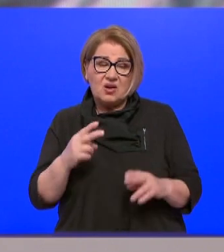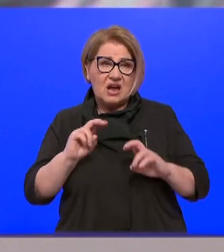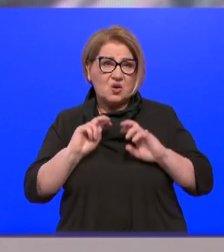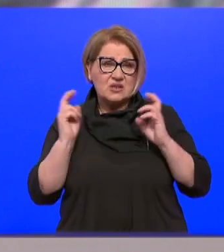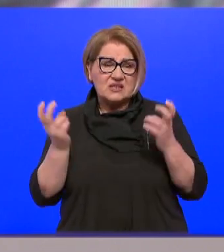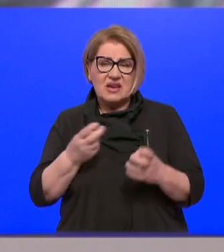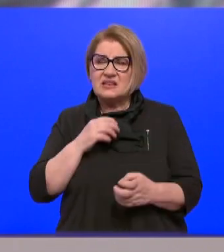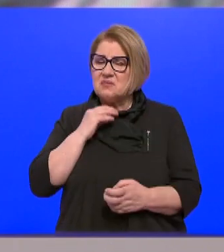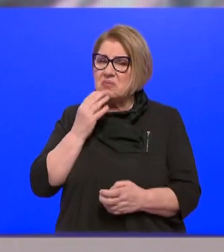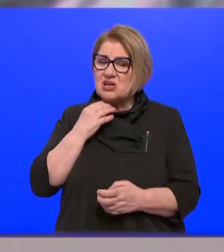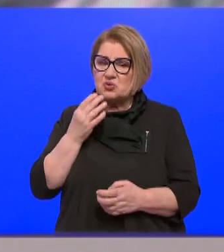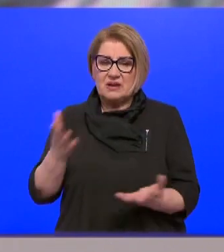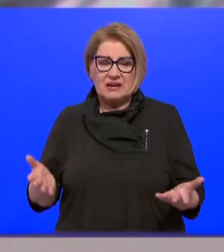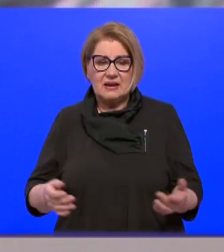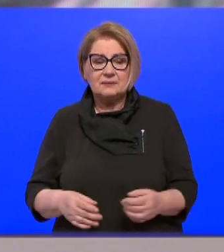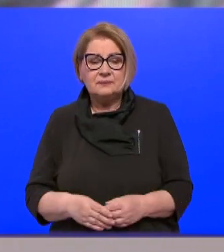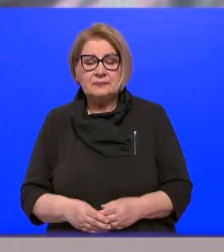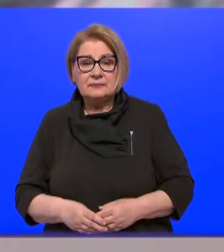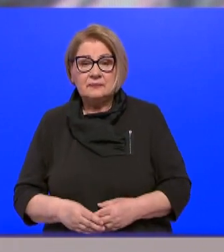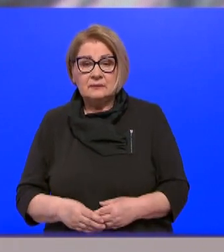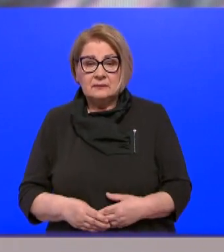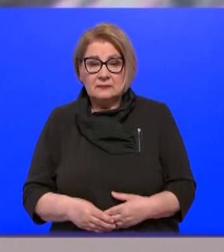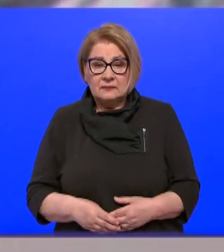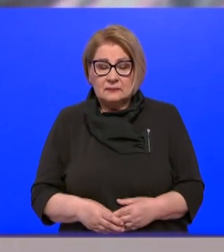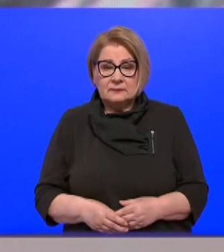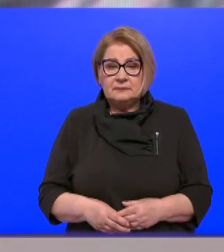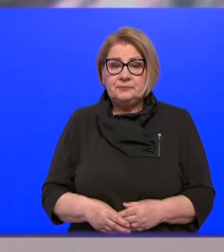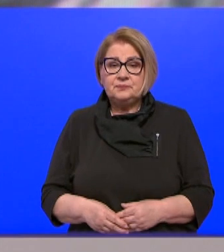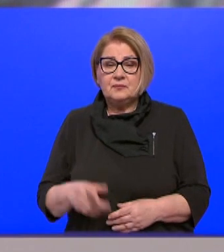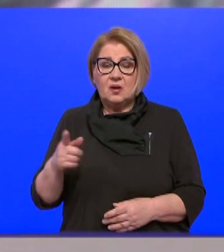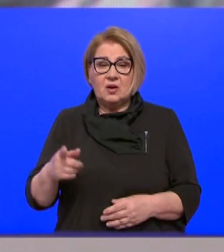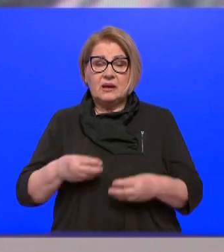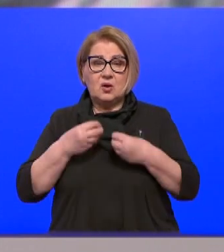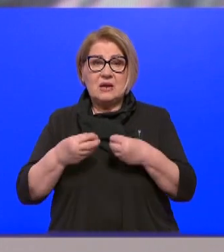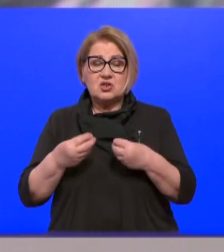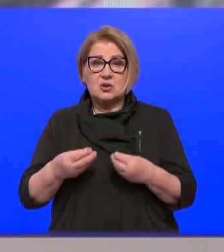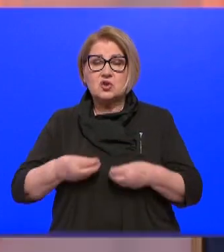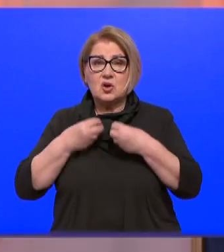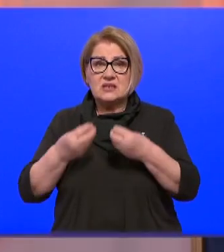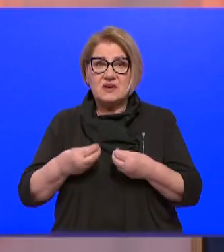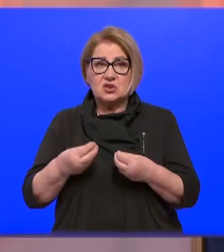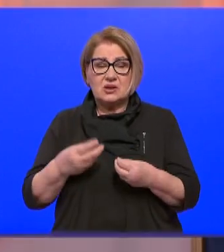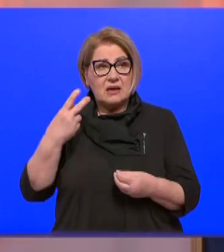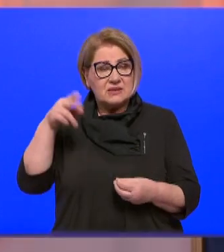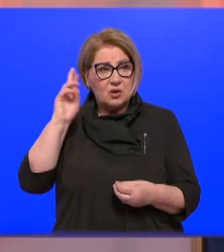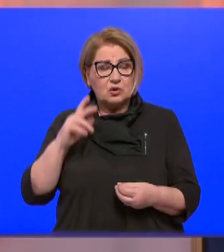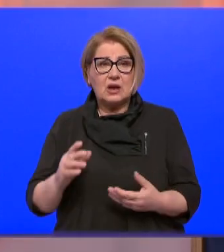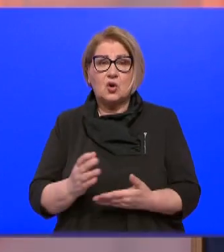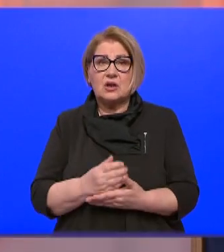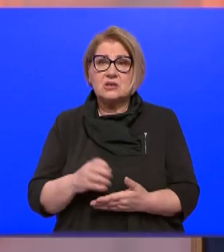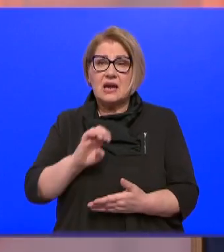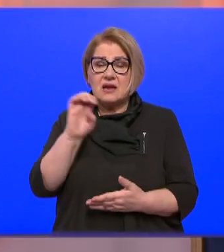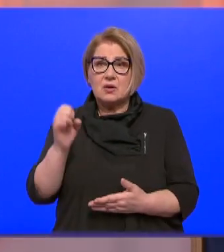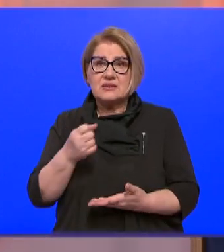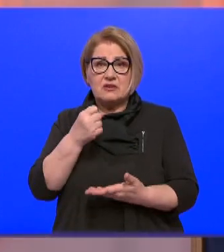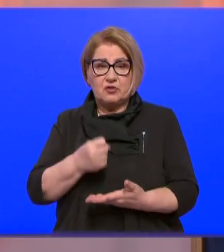I potencijal ne prepoznaje. Stoga smo, naravno, ja sam preporučila kroz to izvješće da im se omogući korištenje evropskih